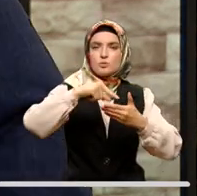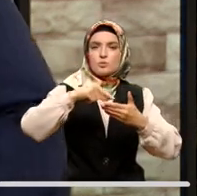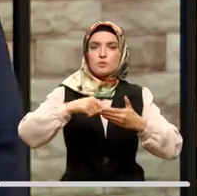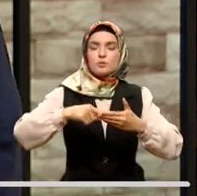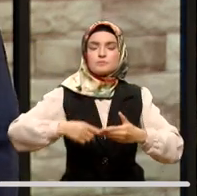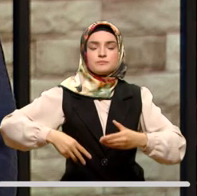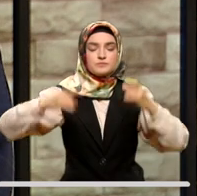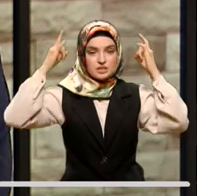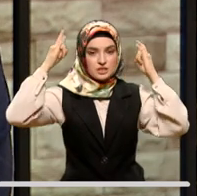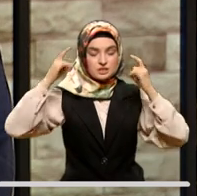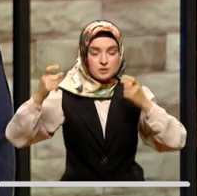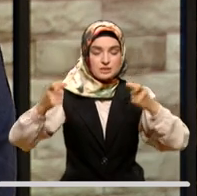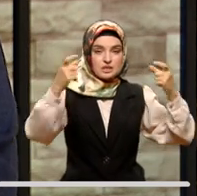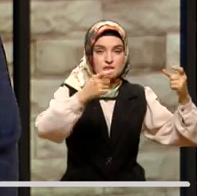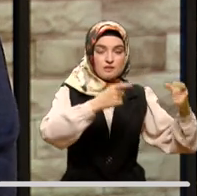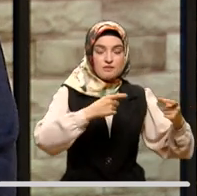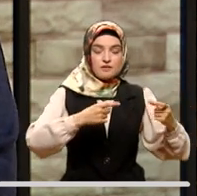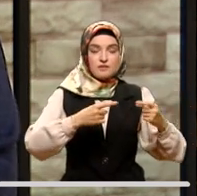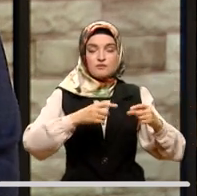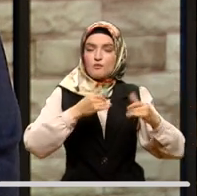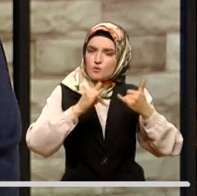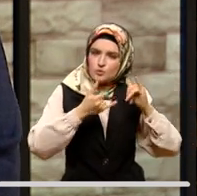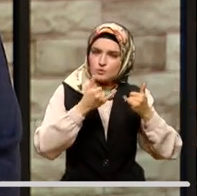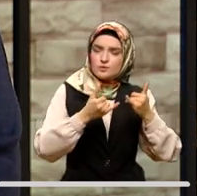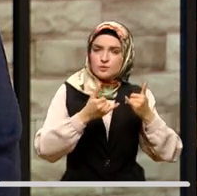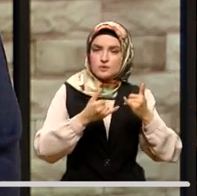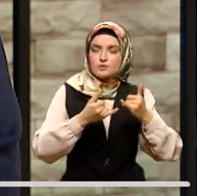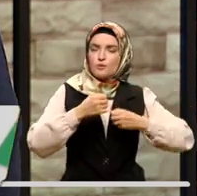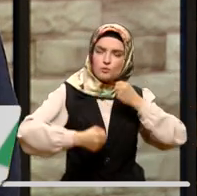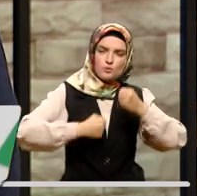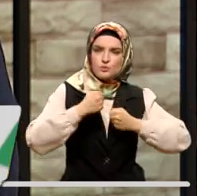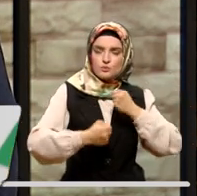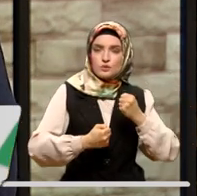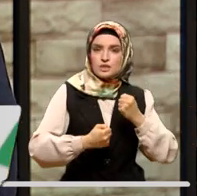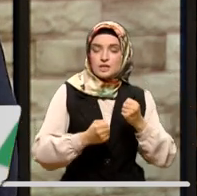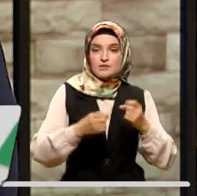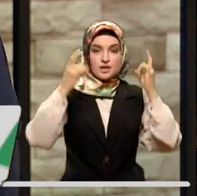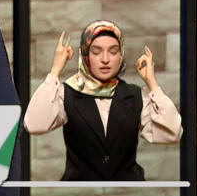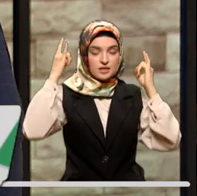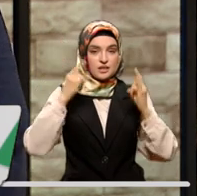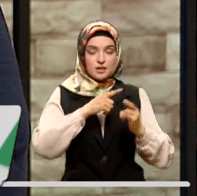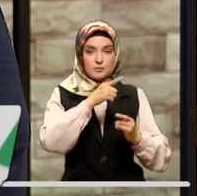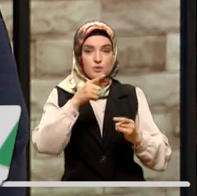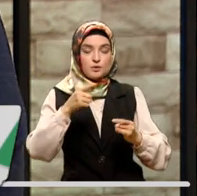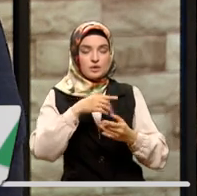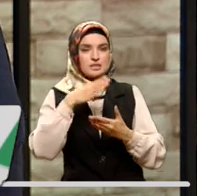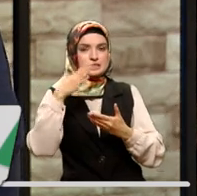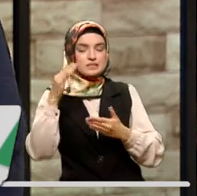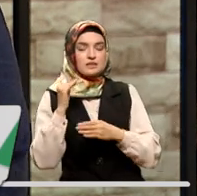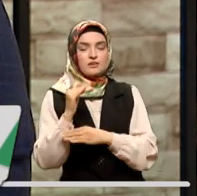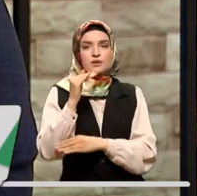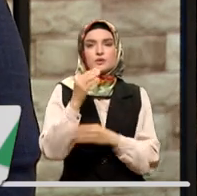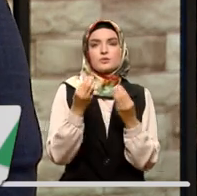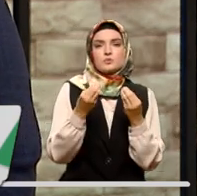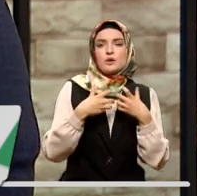direkleri arasında köşe kapmaca oynayacak, yani koşuşturacak ve cami ona dışarıdaki hayattan daha